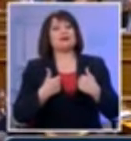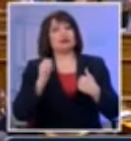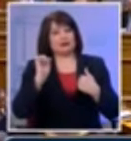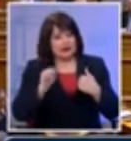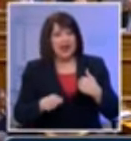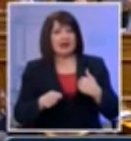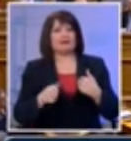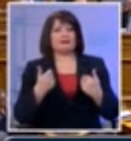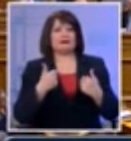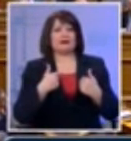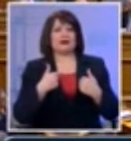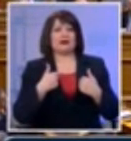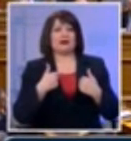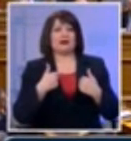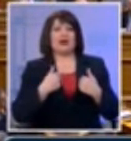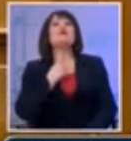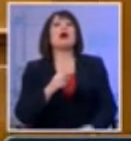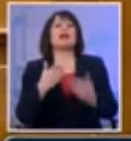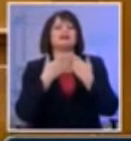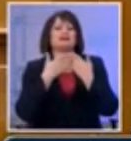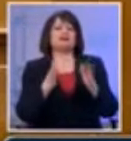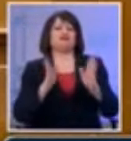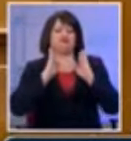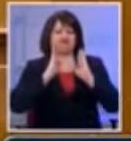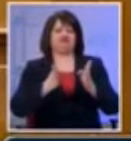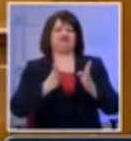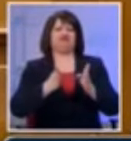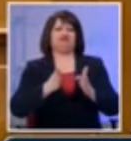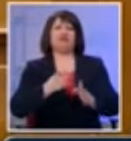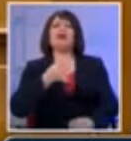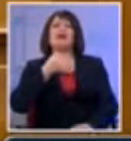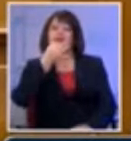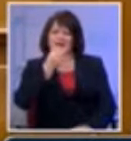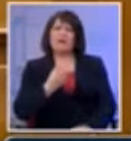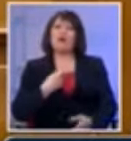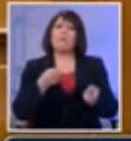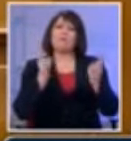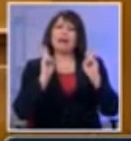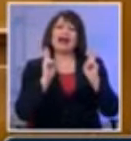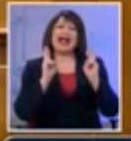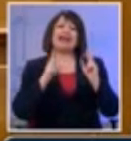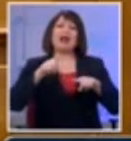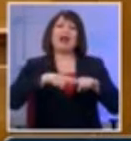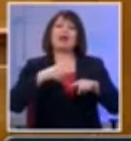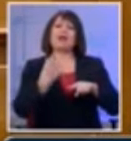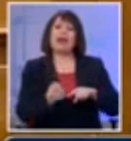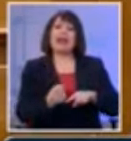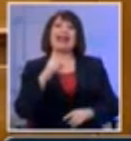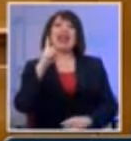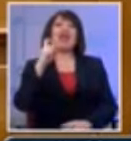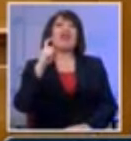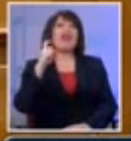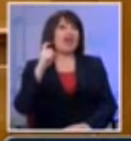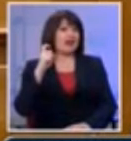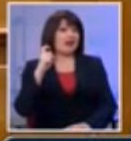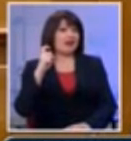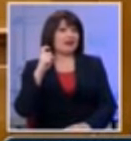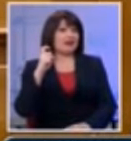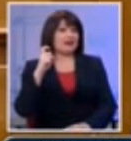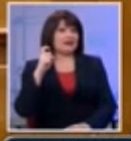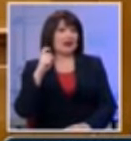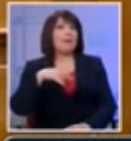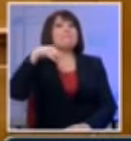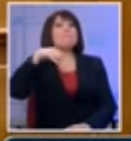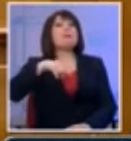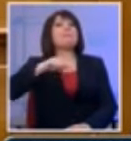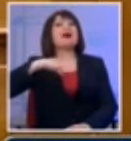Εγώ επειδή είμαι της ευθείας της αντρικής σχολής, εγώ θα πω ότι μακάρι να είχε η Ελλάδα 10